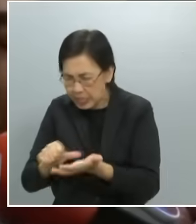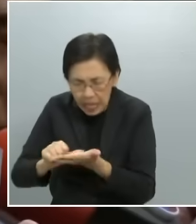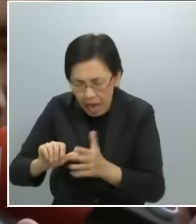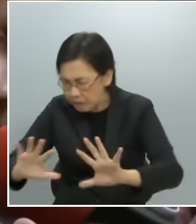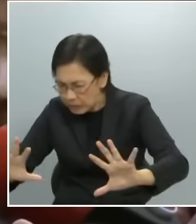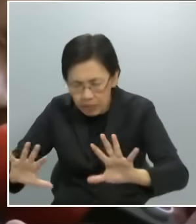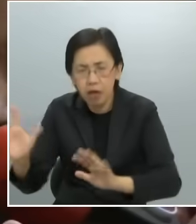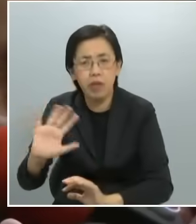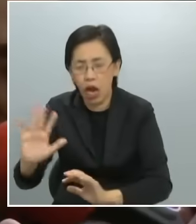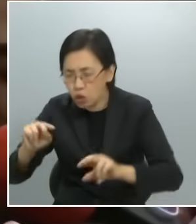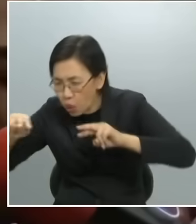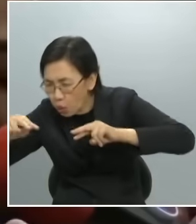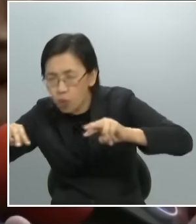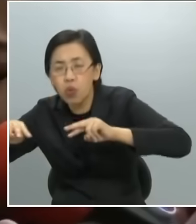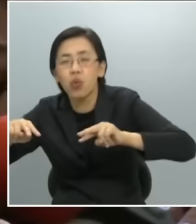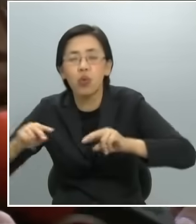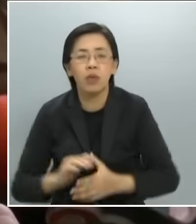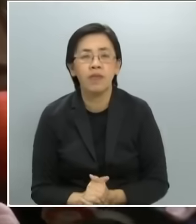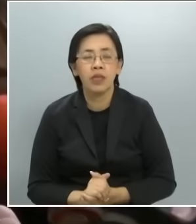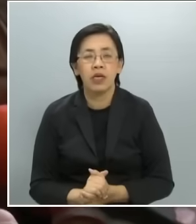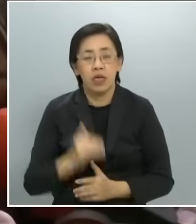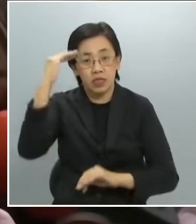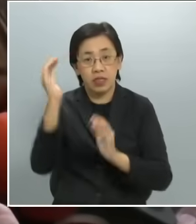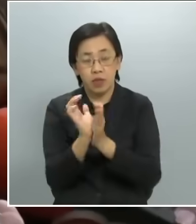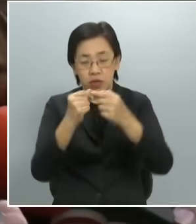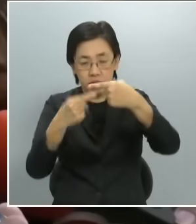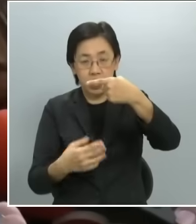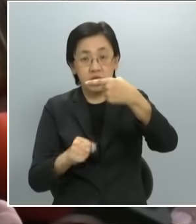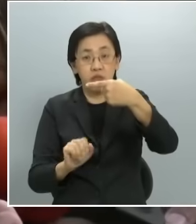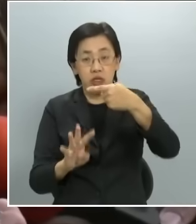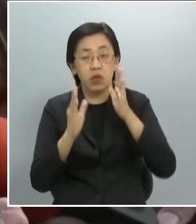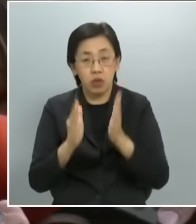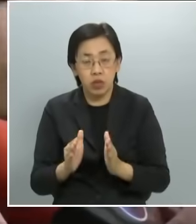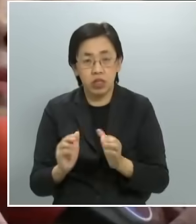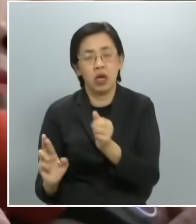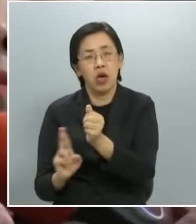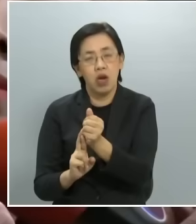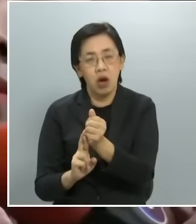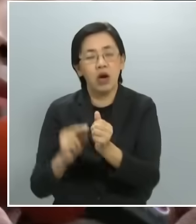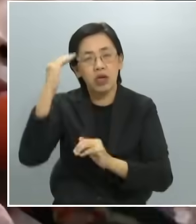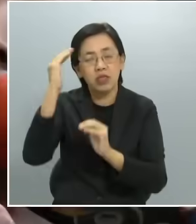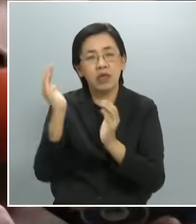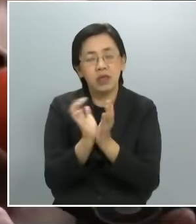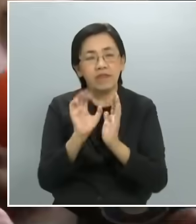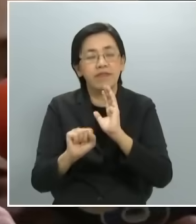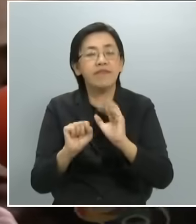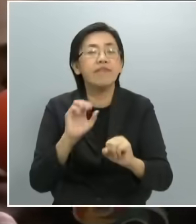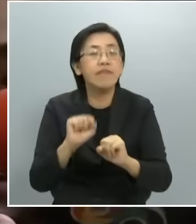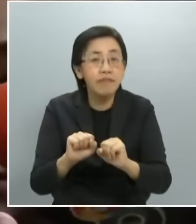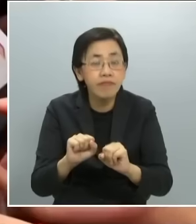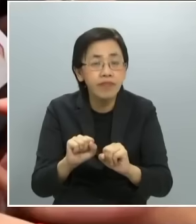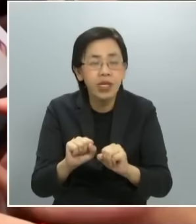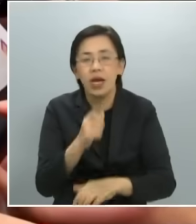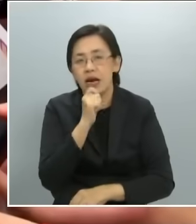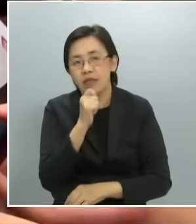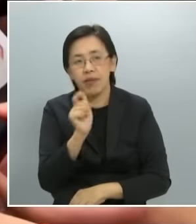เรื่องการดำเนินคดีกับทาง 14นายตำรวจนี้นะคะทางรองผู้บังคับการกองปราบพันตำรวจเอกเต่าสุภาพบอก